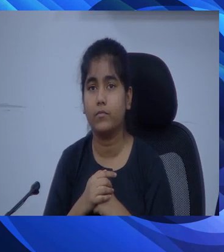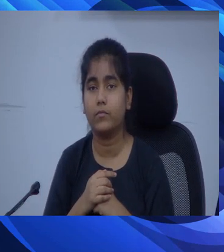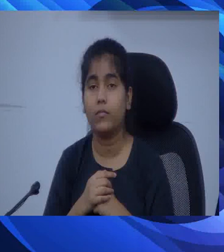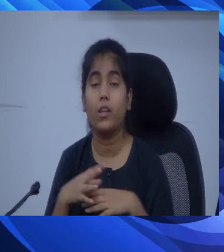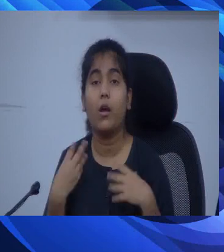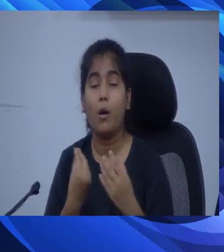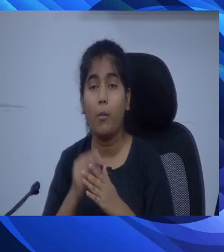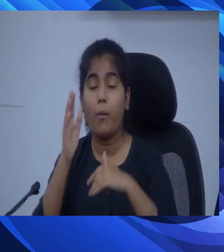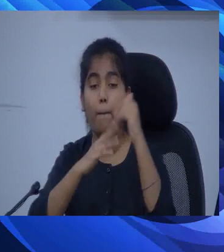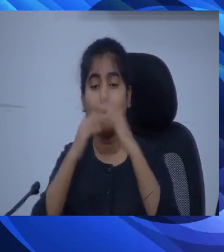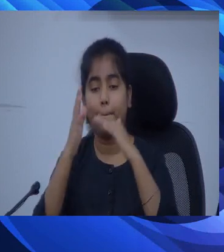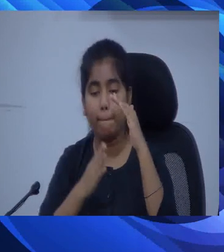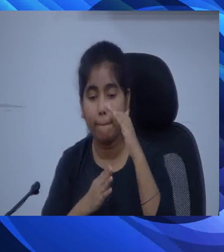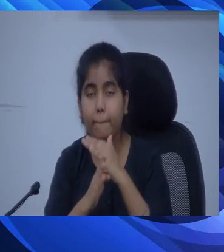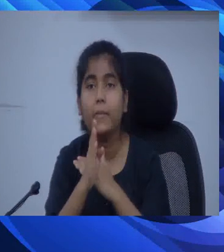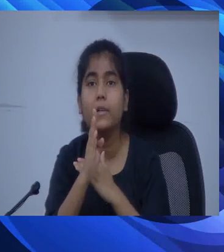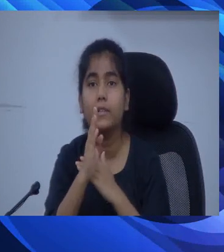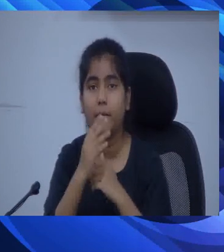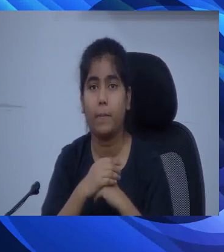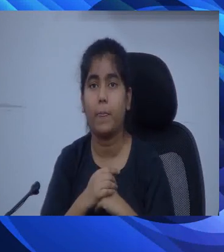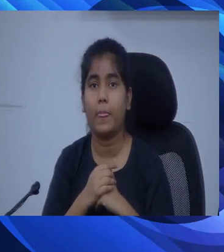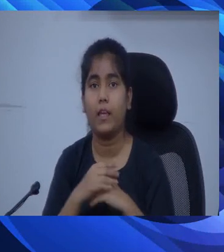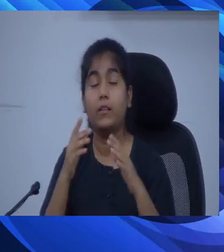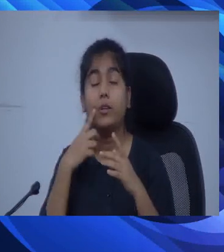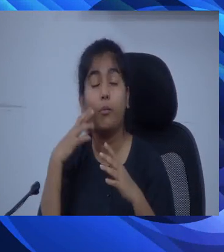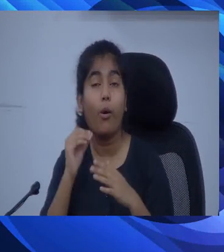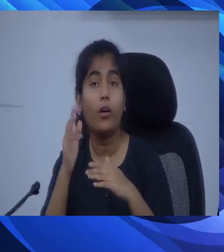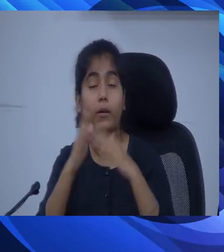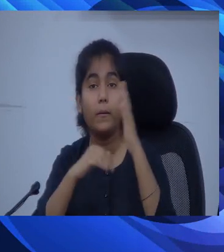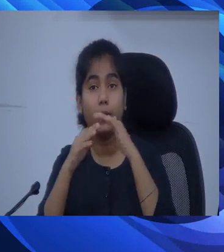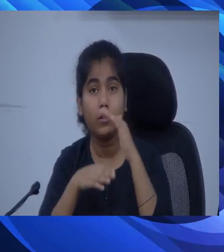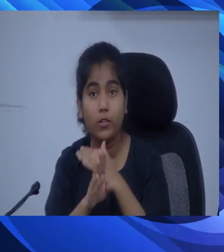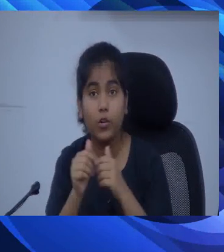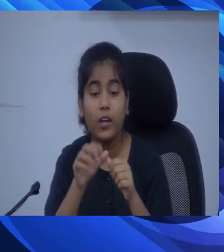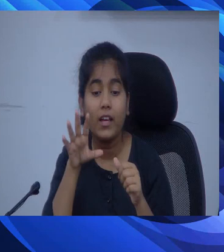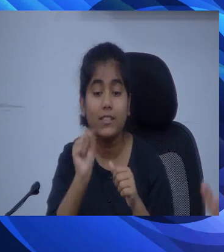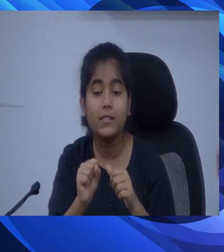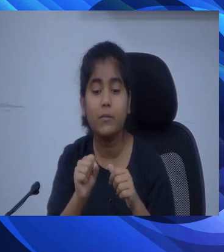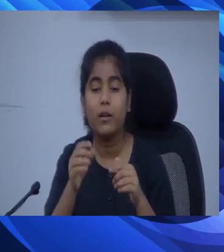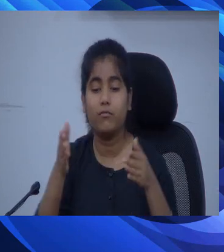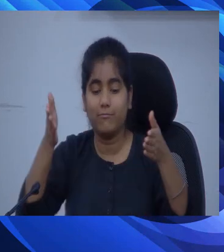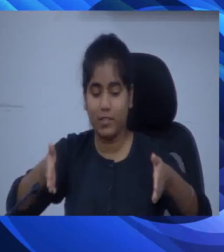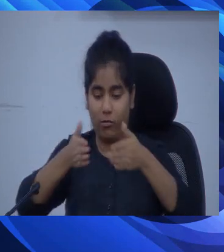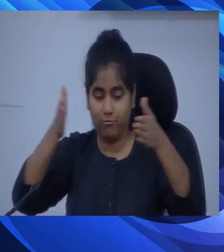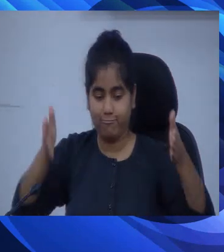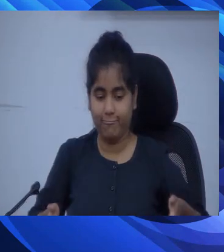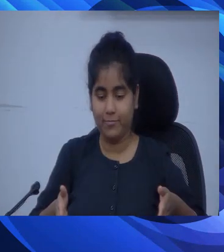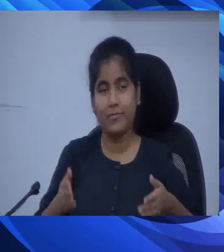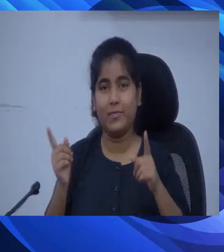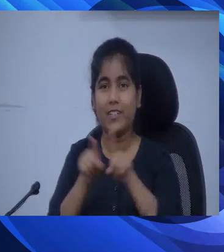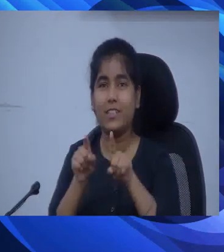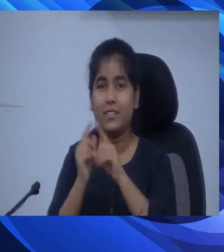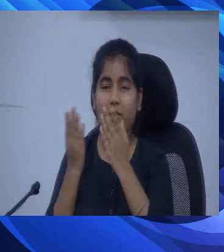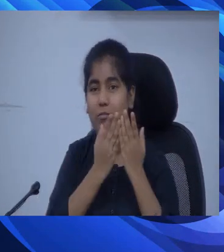में नहीं बना हुआ है। नेक्स्ट, अब हम अगर बिल्डिंग के अंदर जाएं, सबसे इंपॉर्टेंट है किसी भी बिल्डिंग में आप जाएंगे कि एक